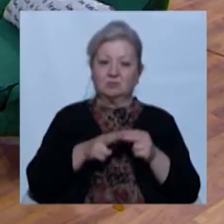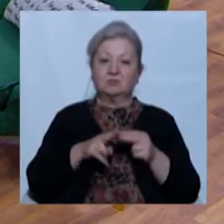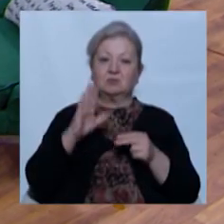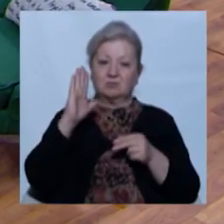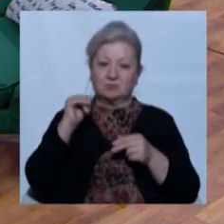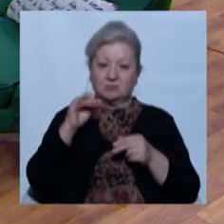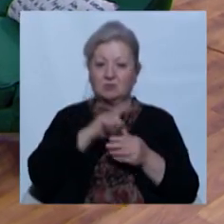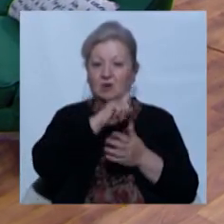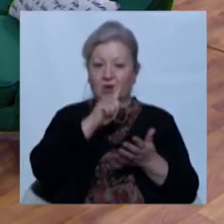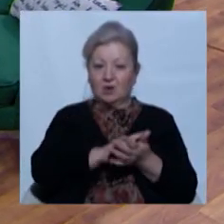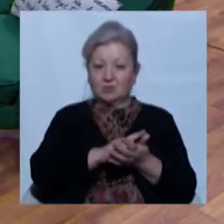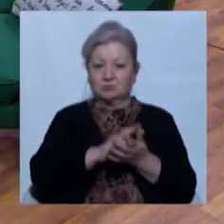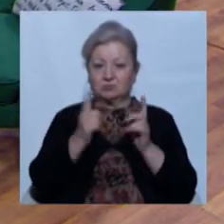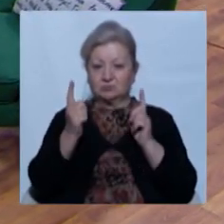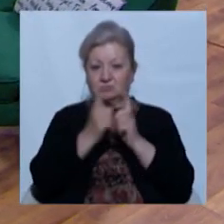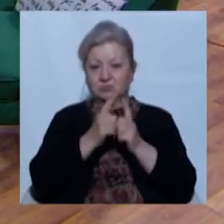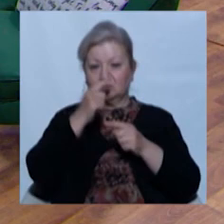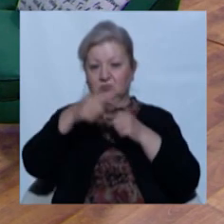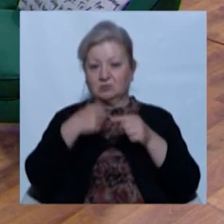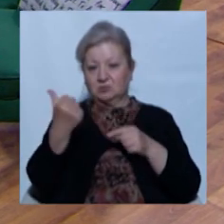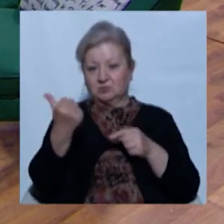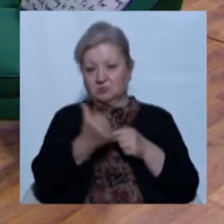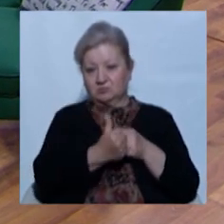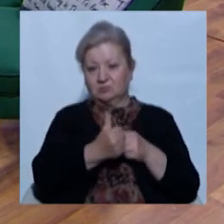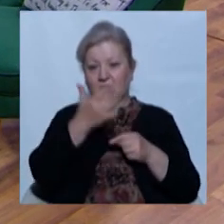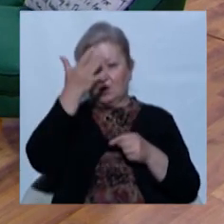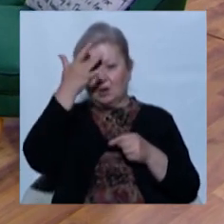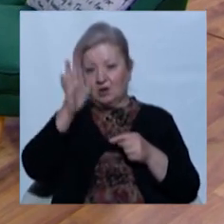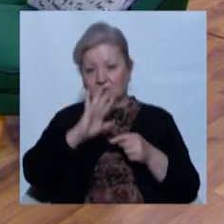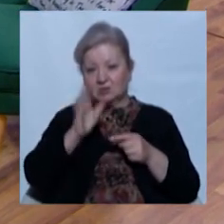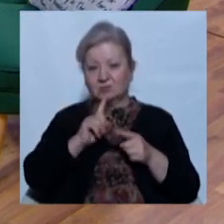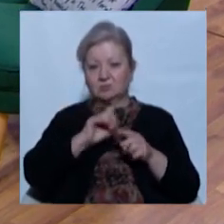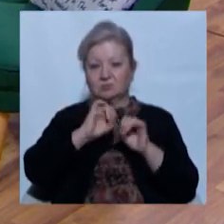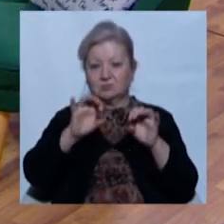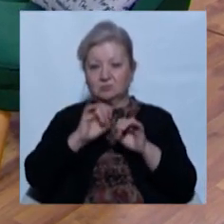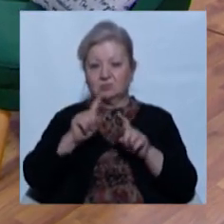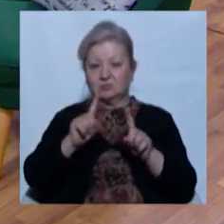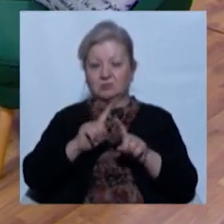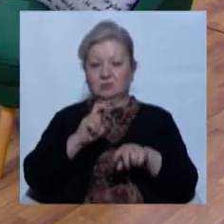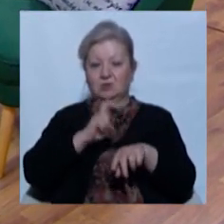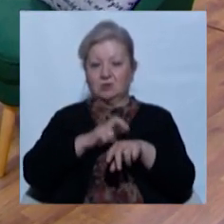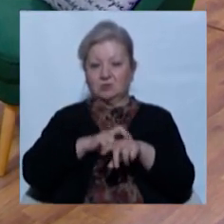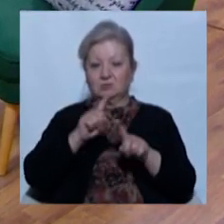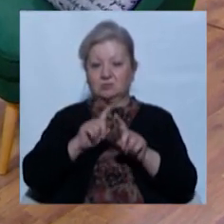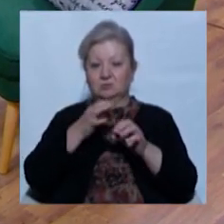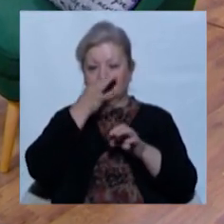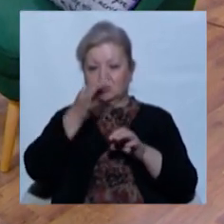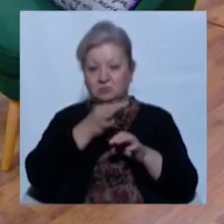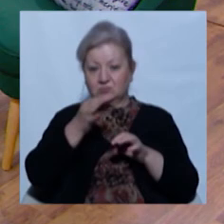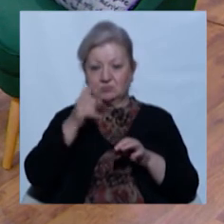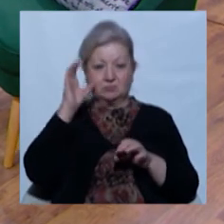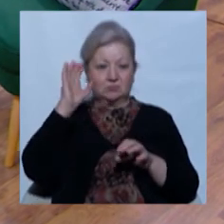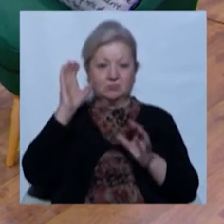დაგემშვიდობებით აუცილებლად შევხვდებით ჩვენ ერთი კვირის შემდეგ და არ დაგავიწყეთ იმ რჩევების გათვალისწინება, რომელსაც გვაძლევენ